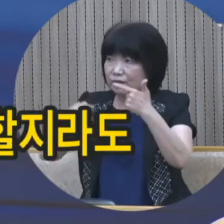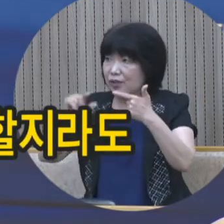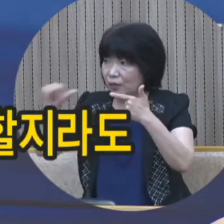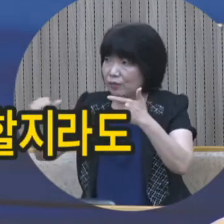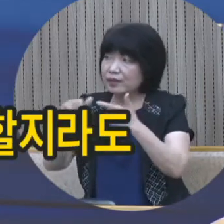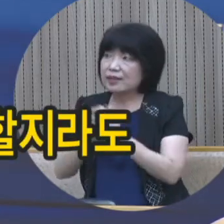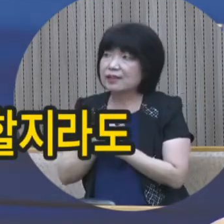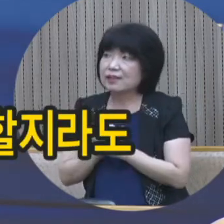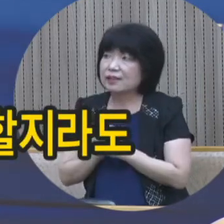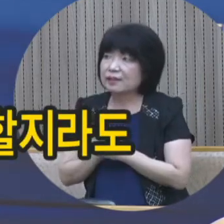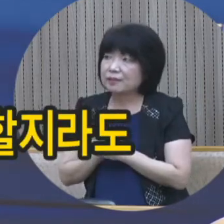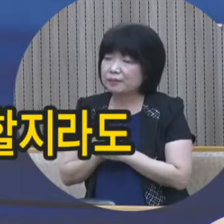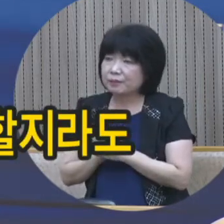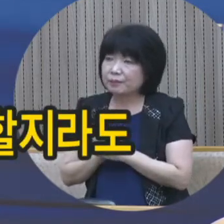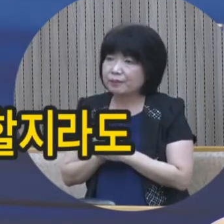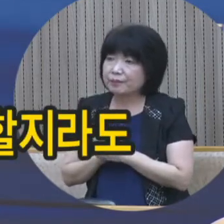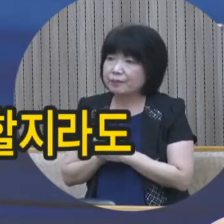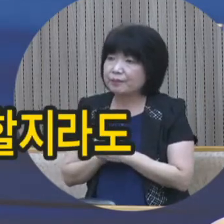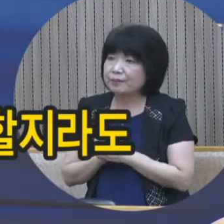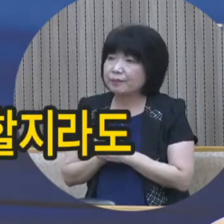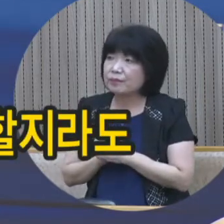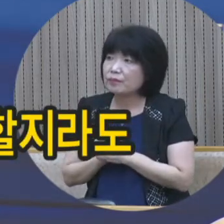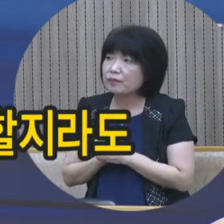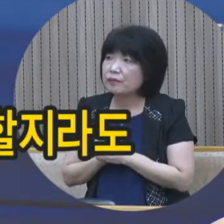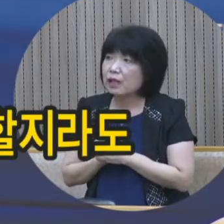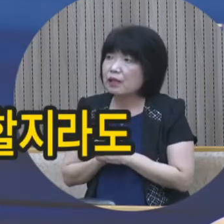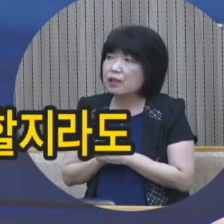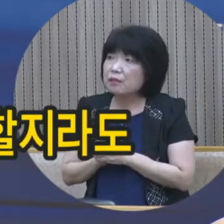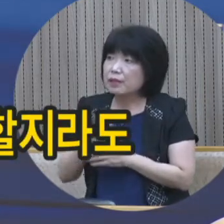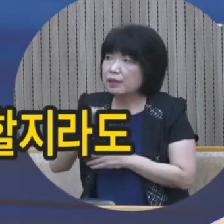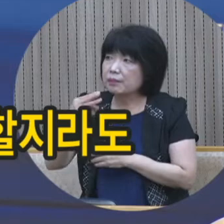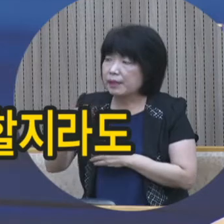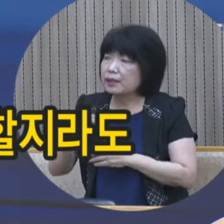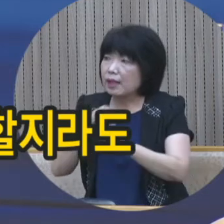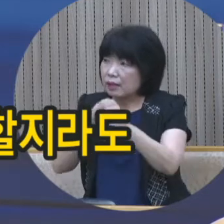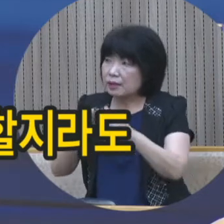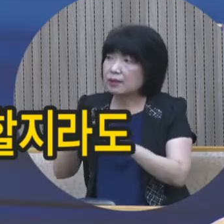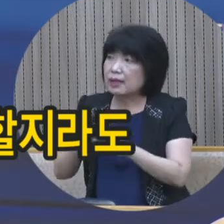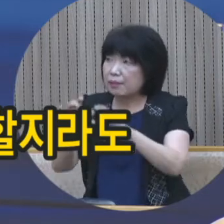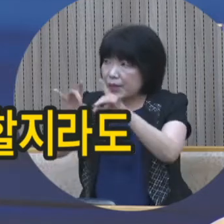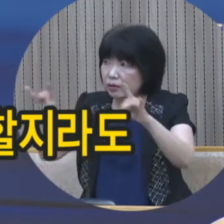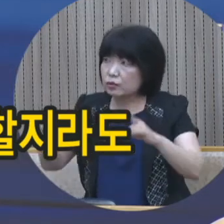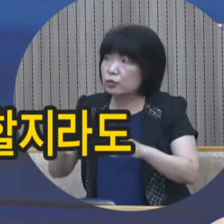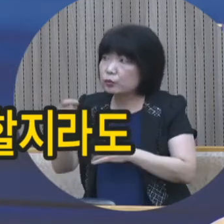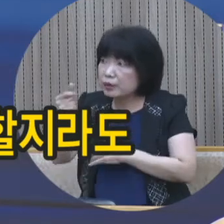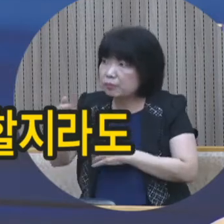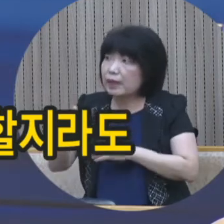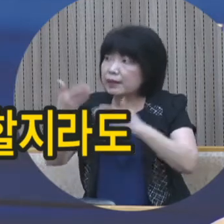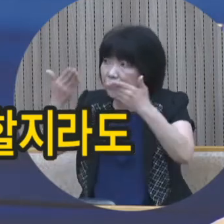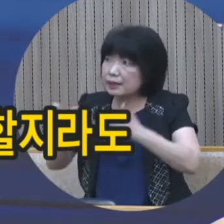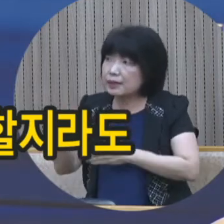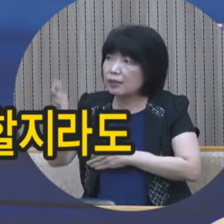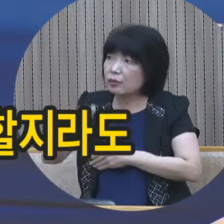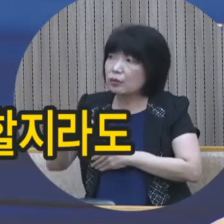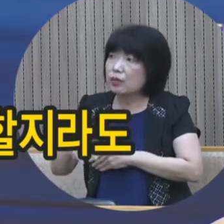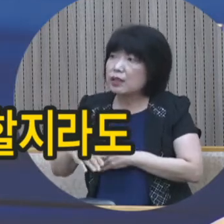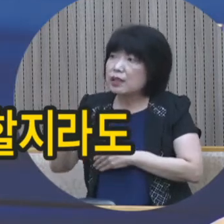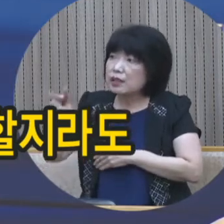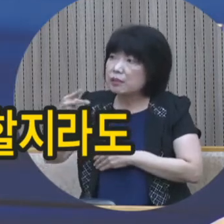말씀에 읽어볼 거예요. 우리가 다 같이 시작. 빌립이 가로되 각 사람으로 조금씩 받게